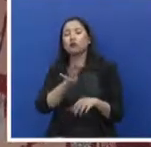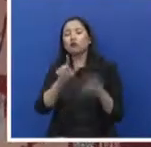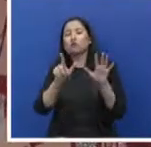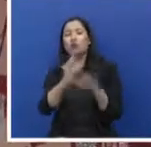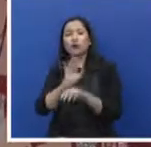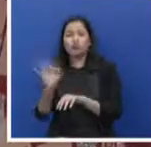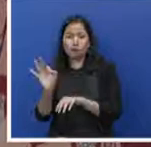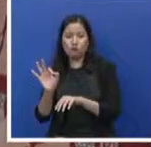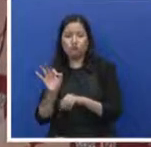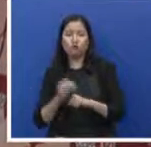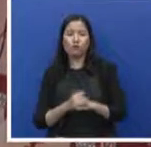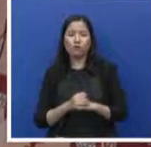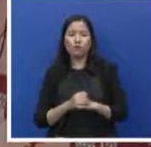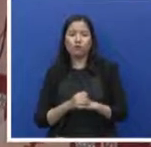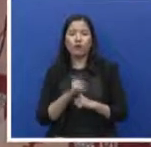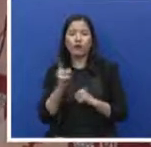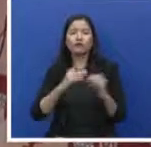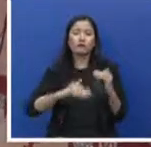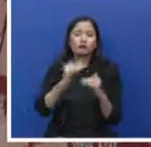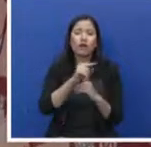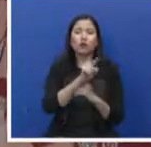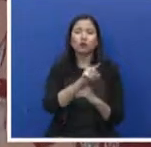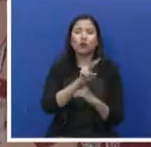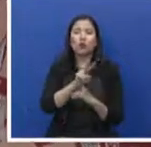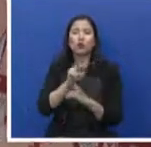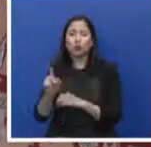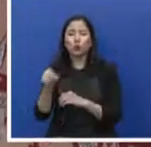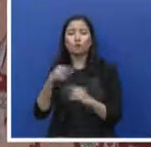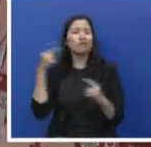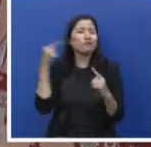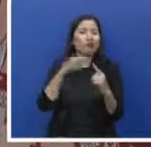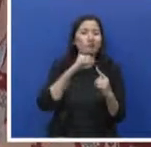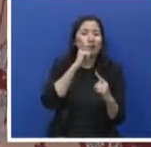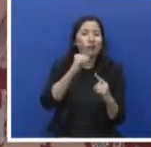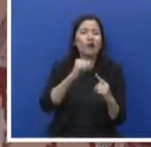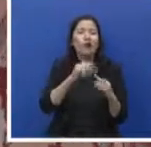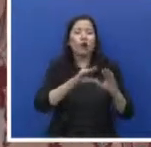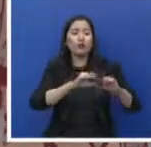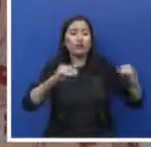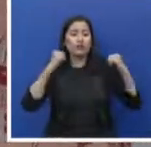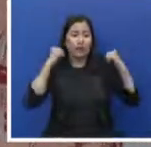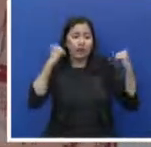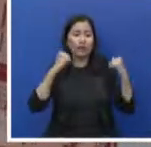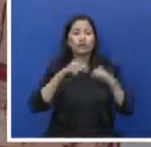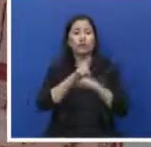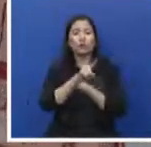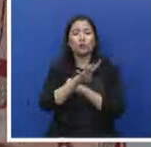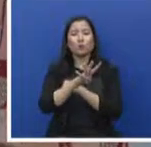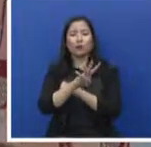1.078.409 dengan kenaikan 29.121 dengan sasaran SDM kesehatan